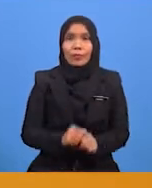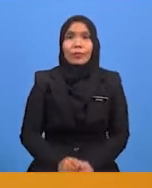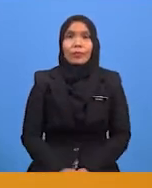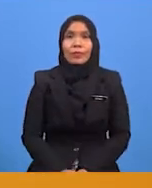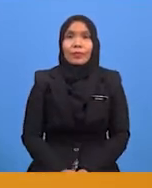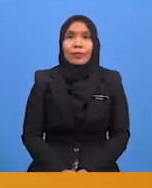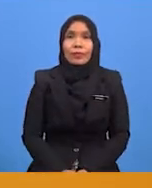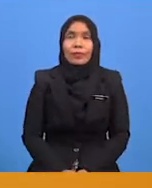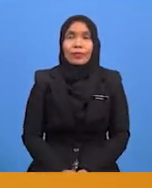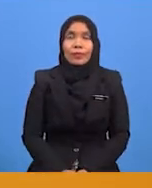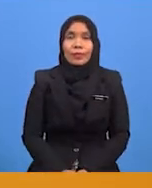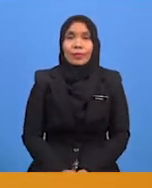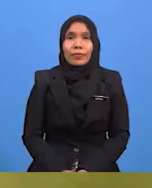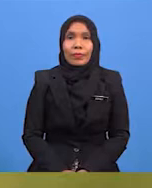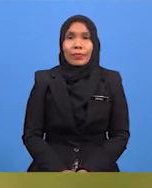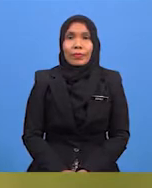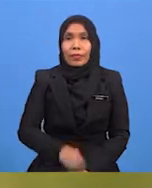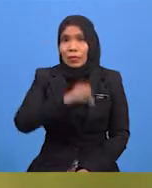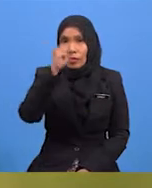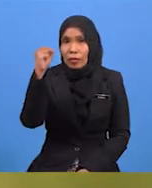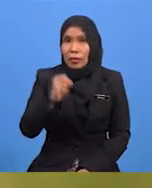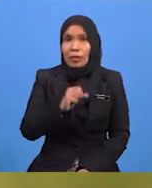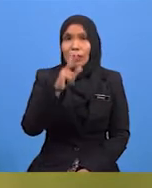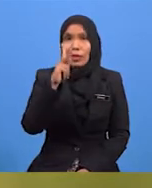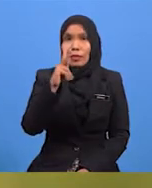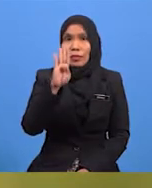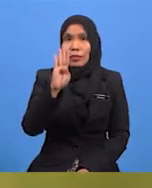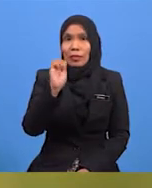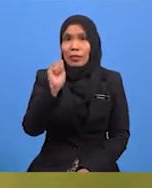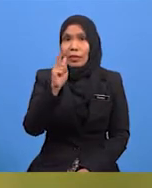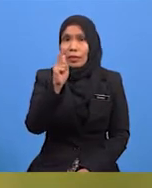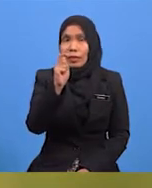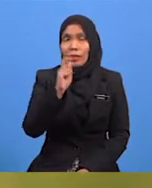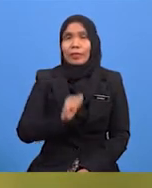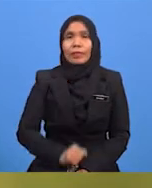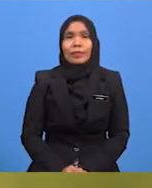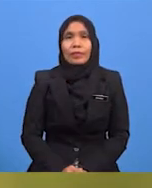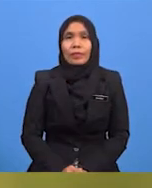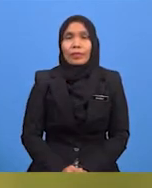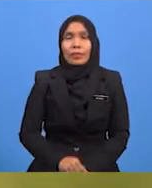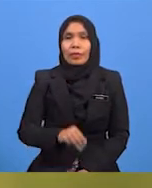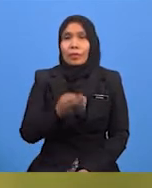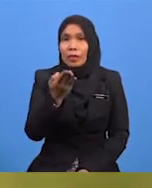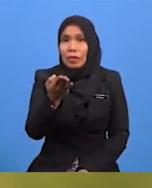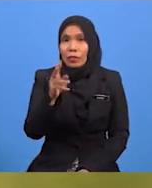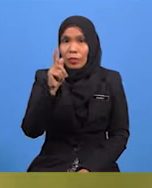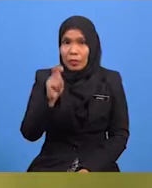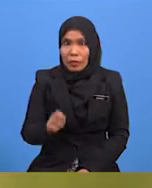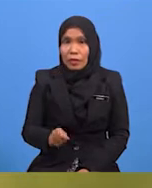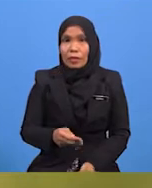Soalan yang kedua merupakan soalan kebat. Soalan kebat ini memerlukan kamu memberi pendapat